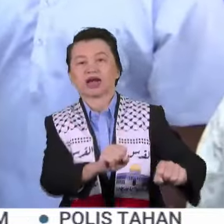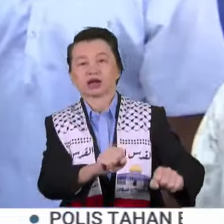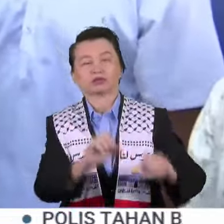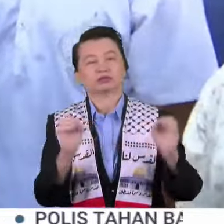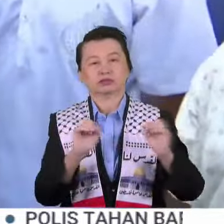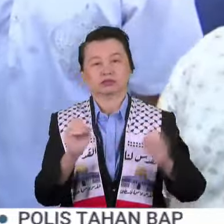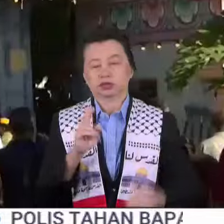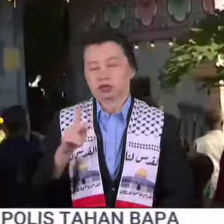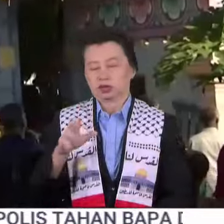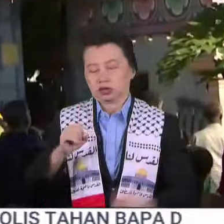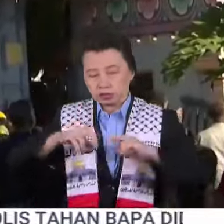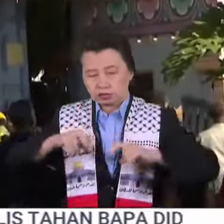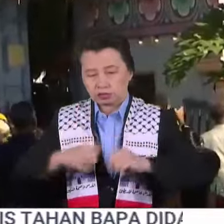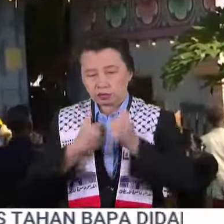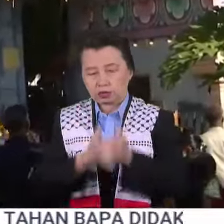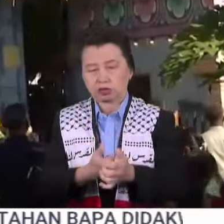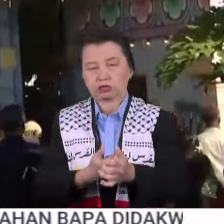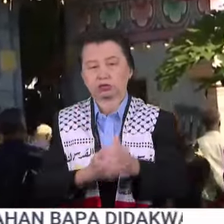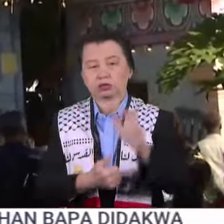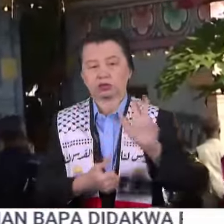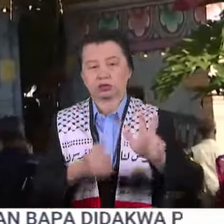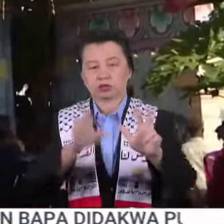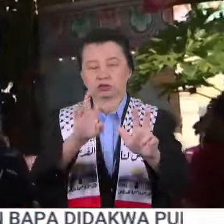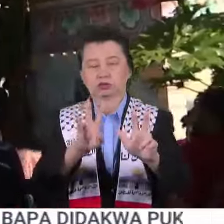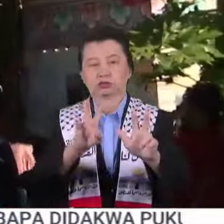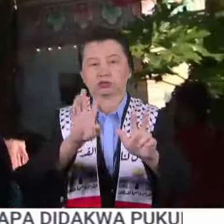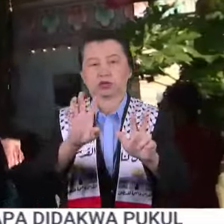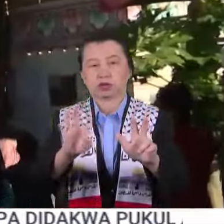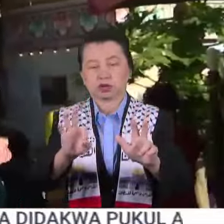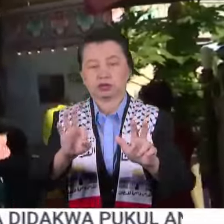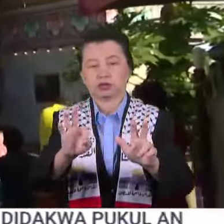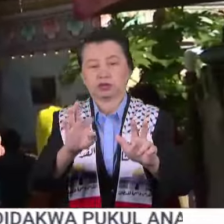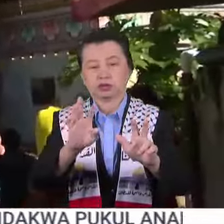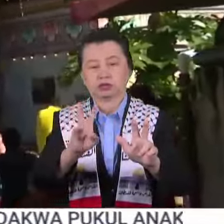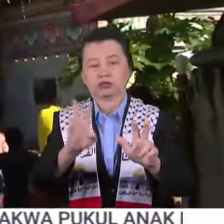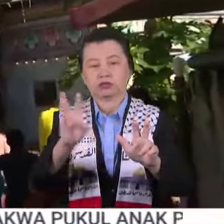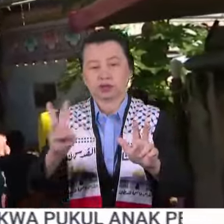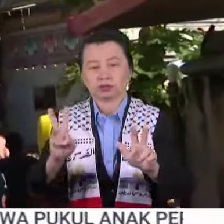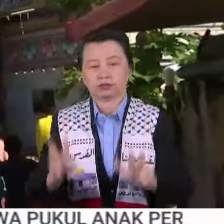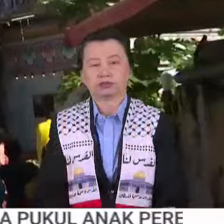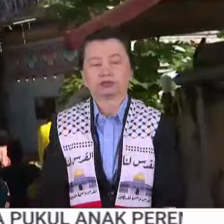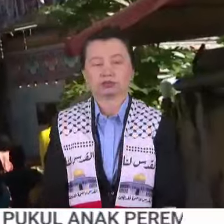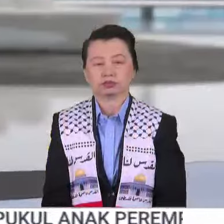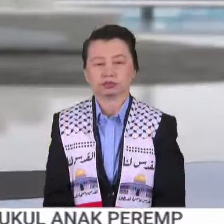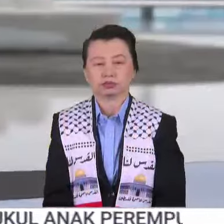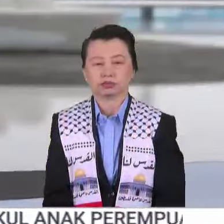dibuat. Kes disiasat mengikut Seksyen 376 Kanun Keseksaan.